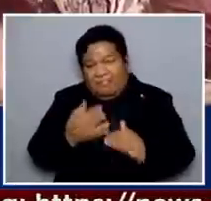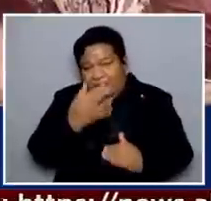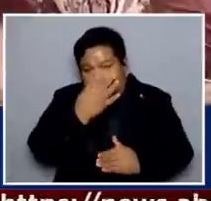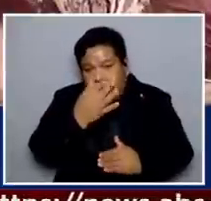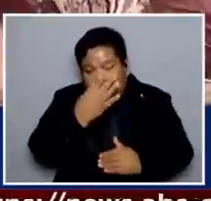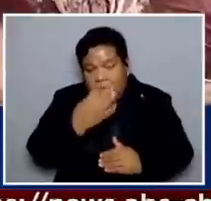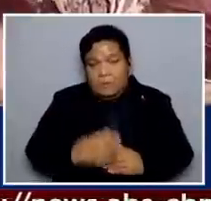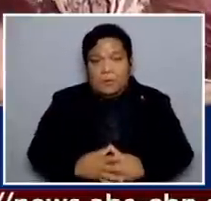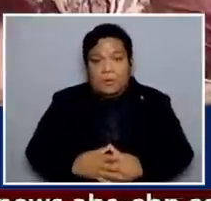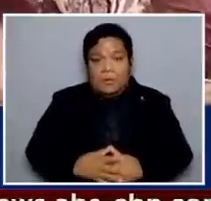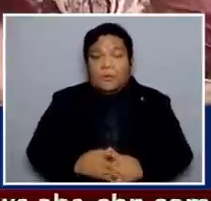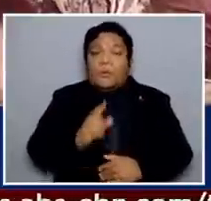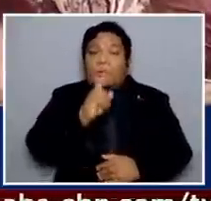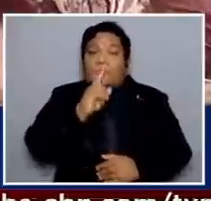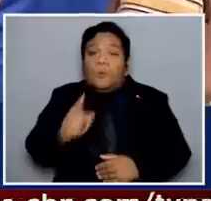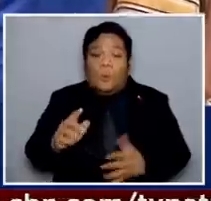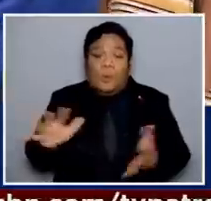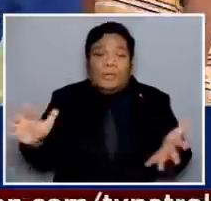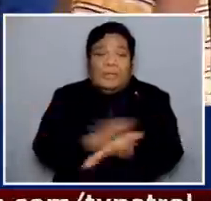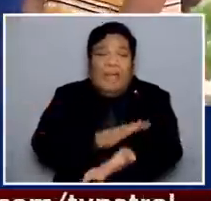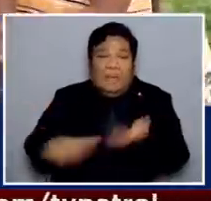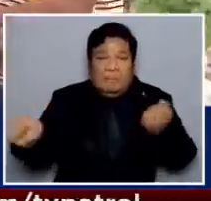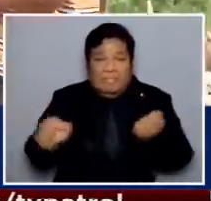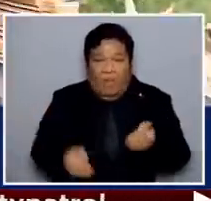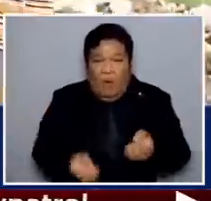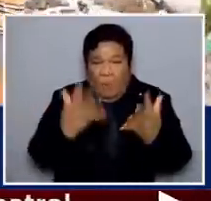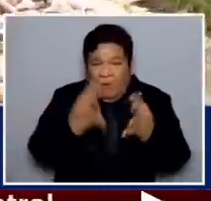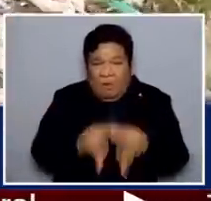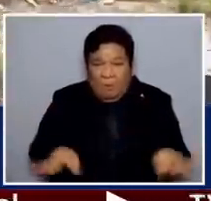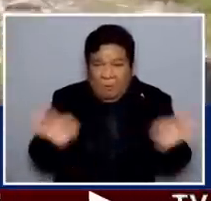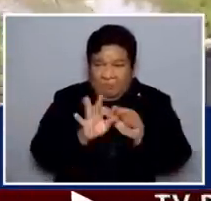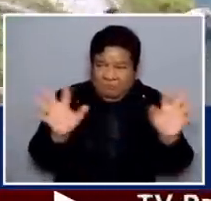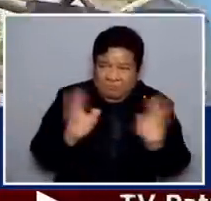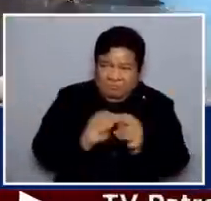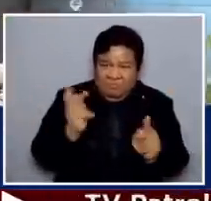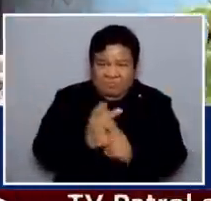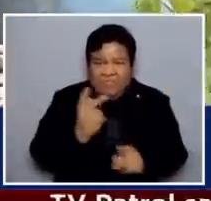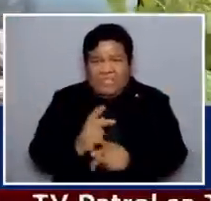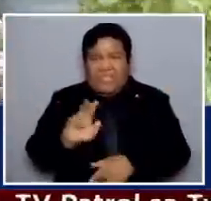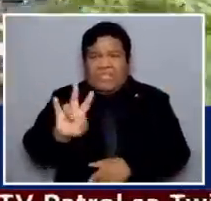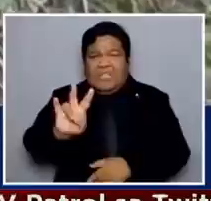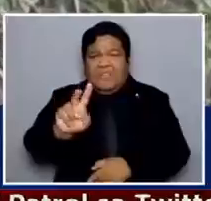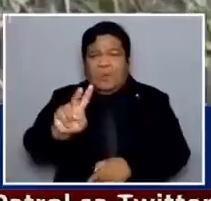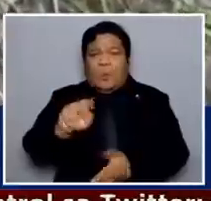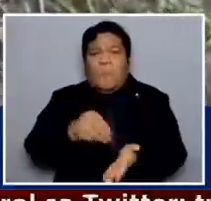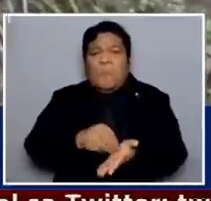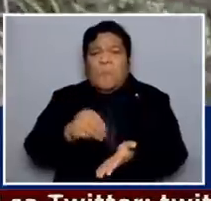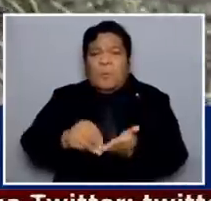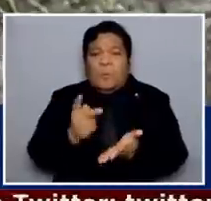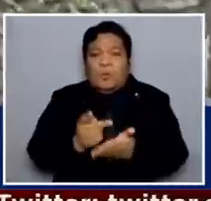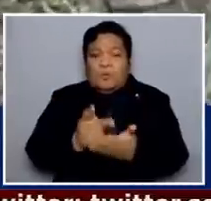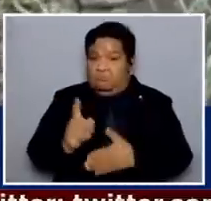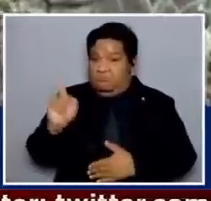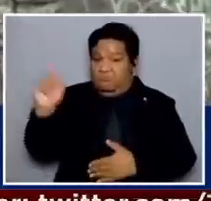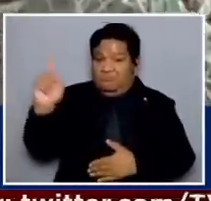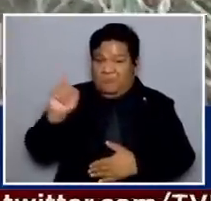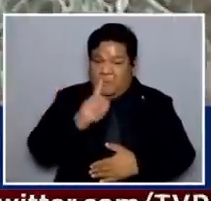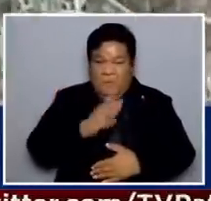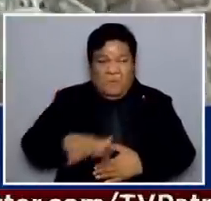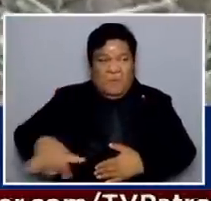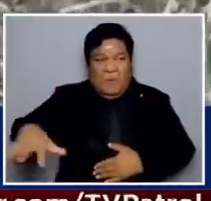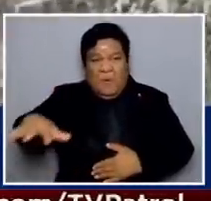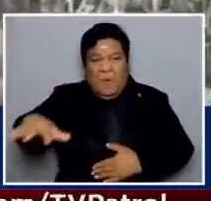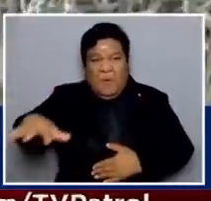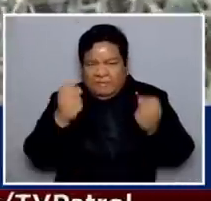na ang halaga ng pinsala ng harabas. Kaya si LV na may kalahating hektaryang taniman ng sibuyas, problemado dahil